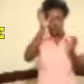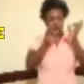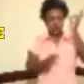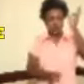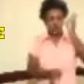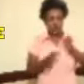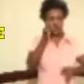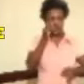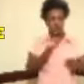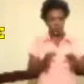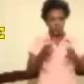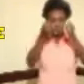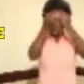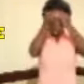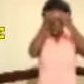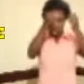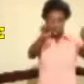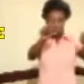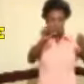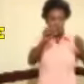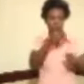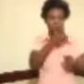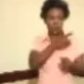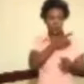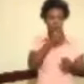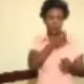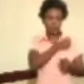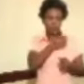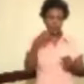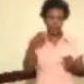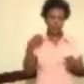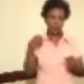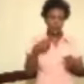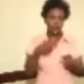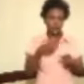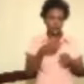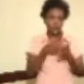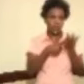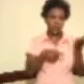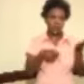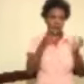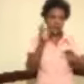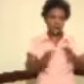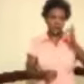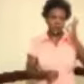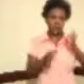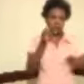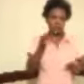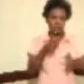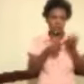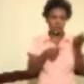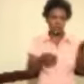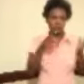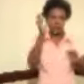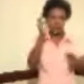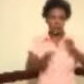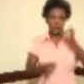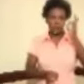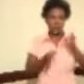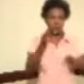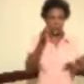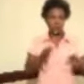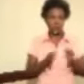que le président du Sénat soit là et le président de la Cour de cassation. Non, je vous ai demandé que c'est quoi finalement? Qu'est-ce que c'est comme bien tribunal? Alors m'a